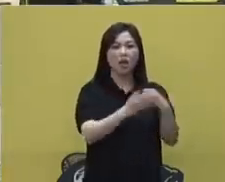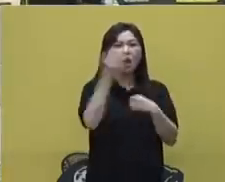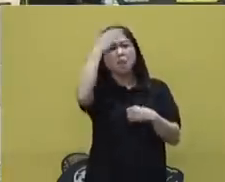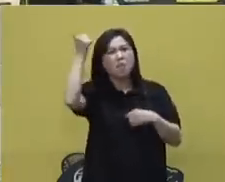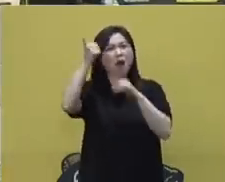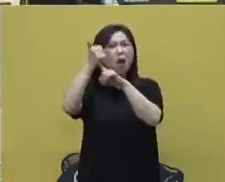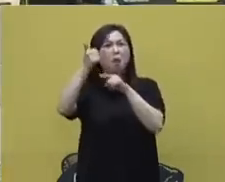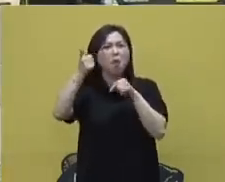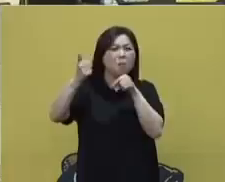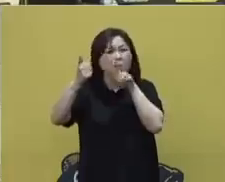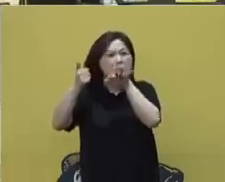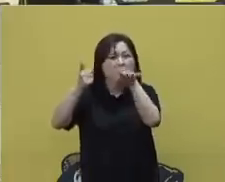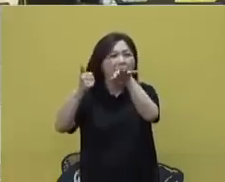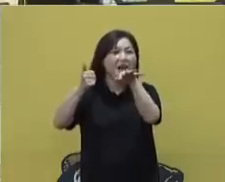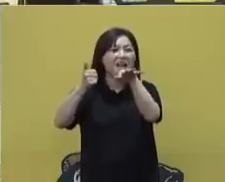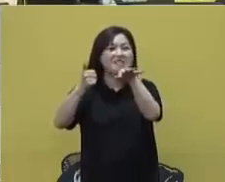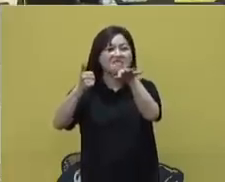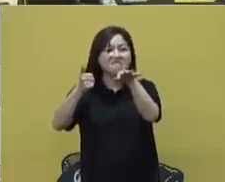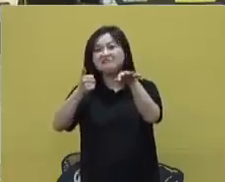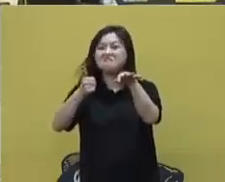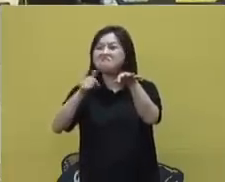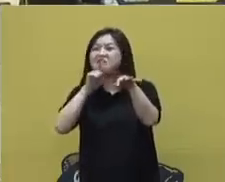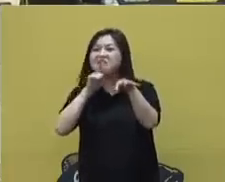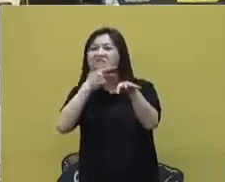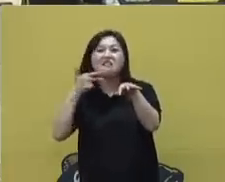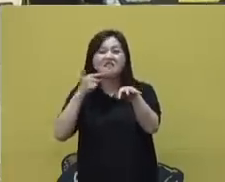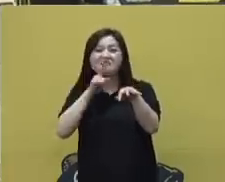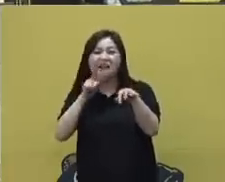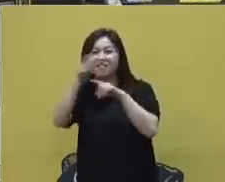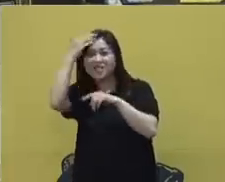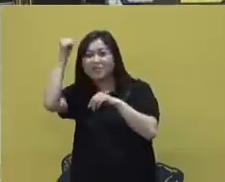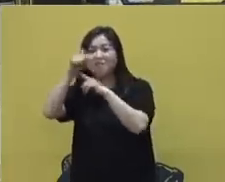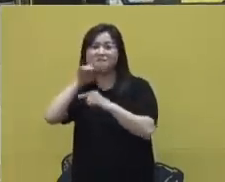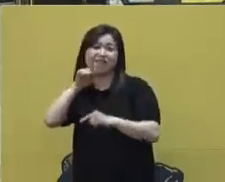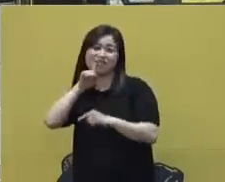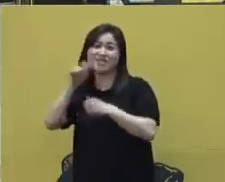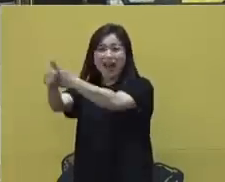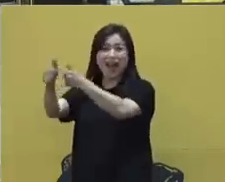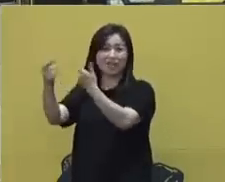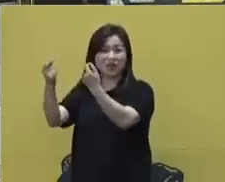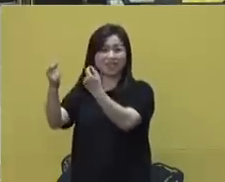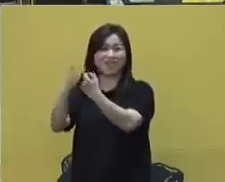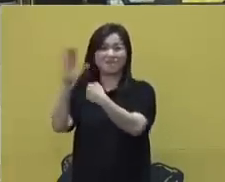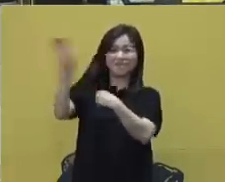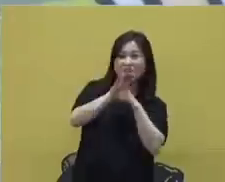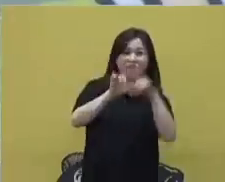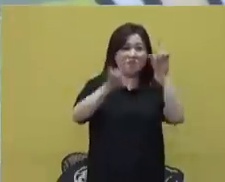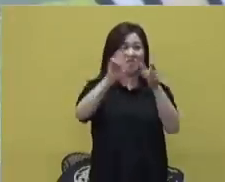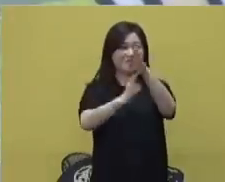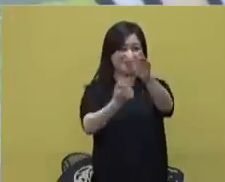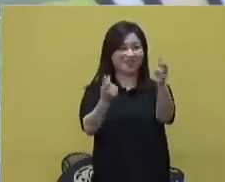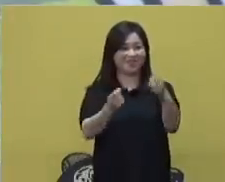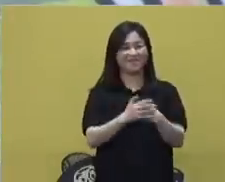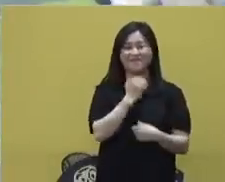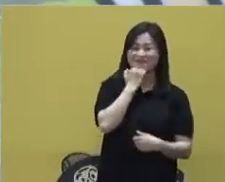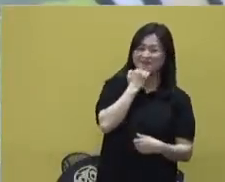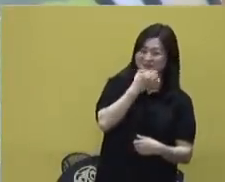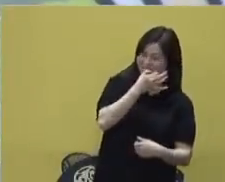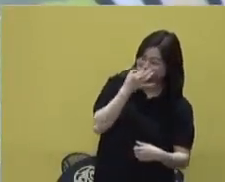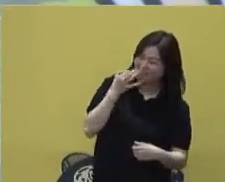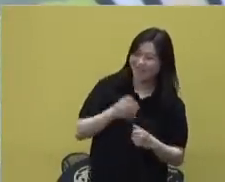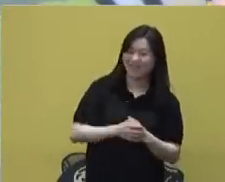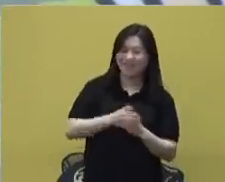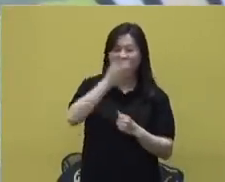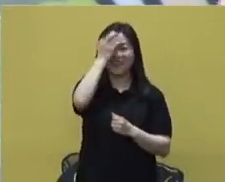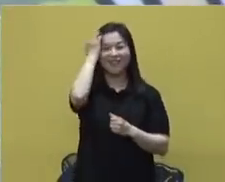it. I don't think so. 예. You mean, I mean, guarantee you. 그래서 얘기해서 예, 아 좋습니다. 아니 그러한